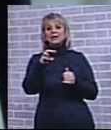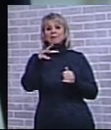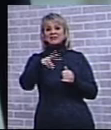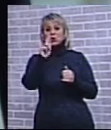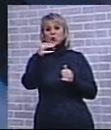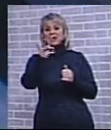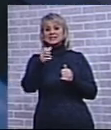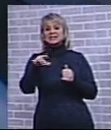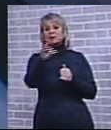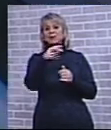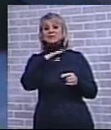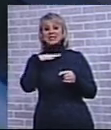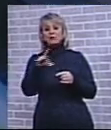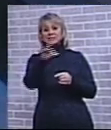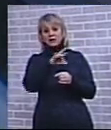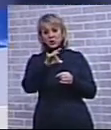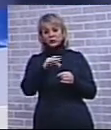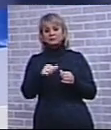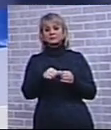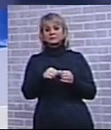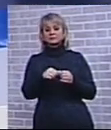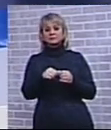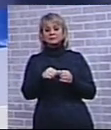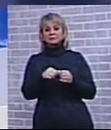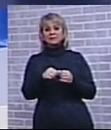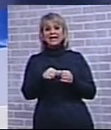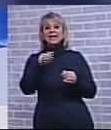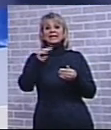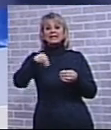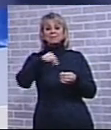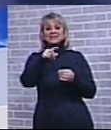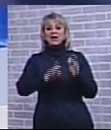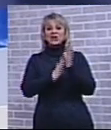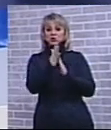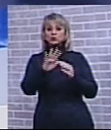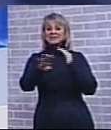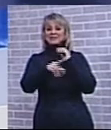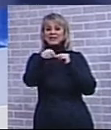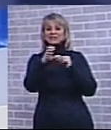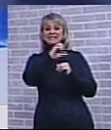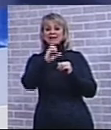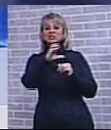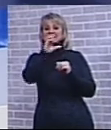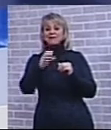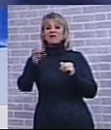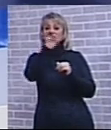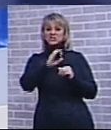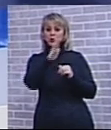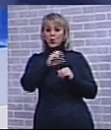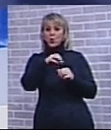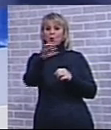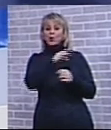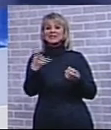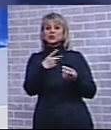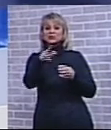Дон-24, Матвеево-Курганский и Мясниковский районы. И на песках растут деревья. Северу и северо-востоку области